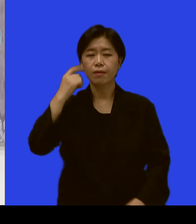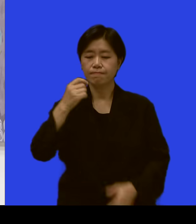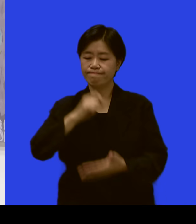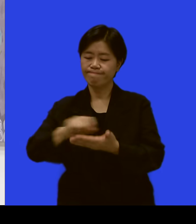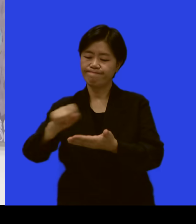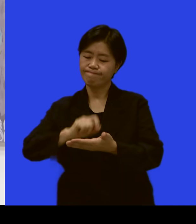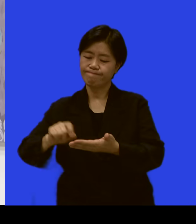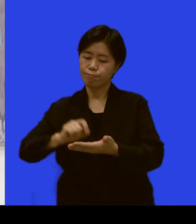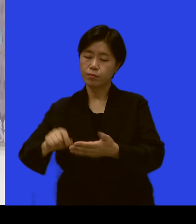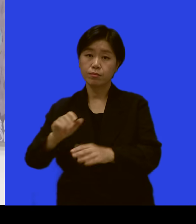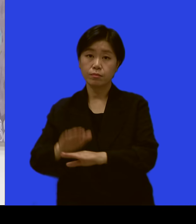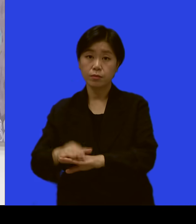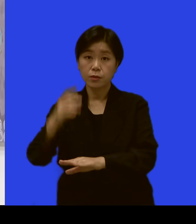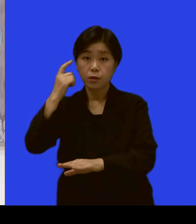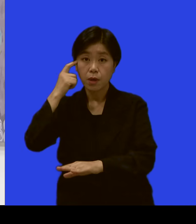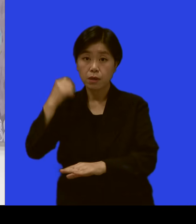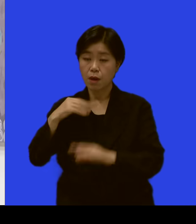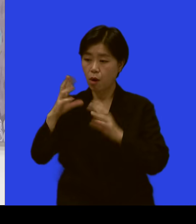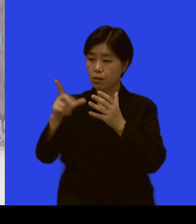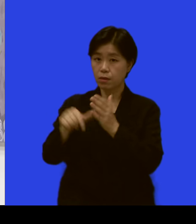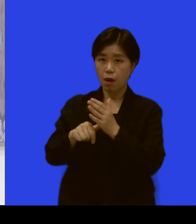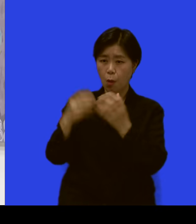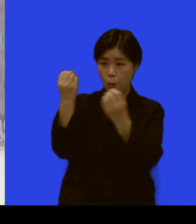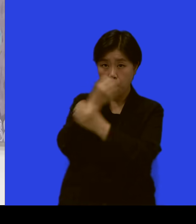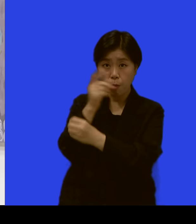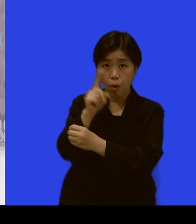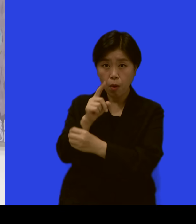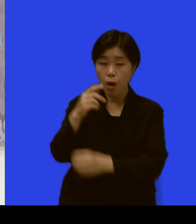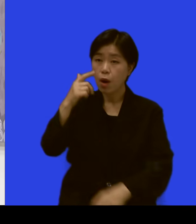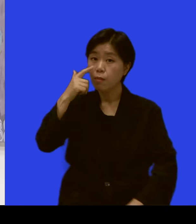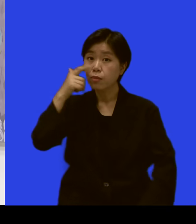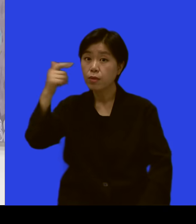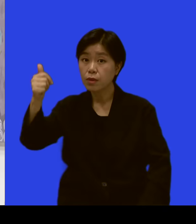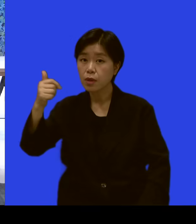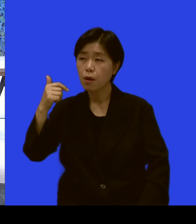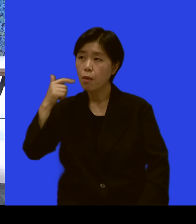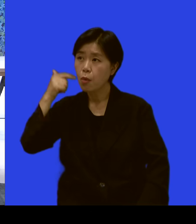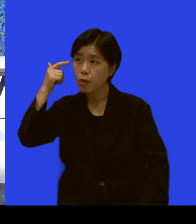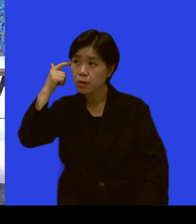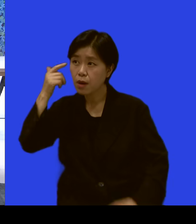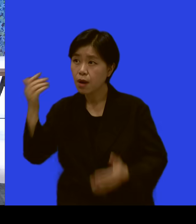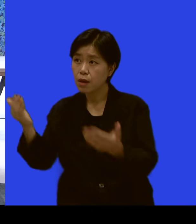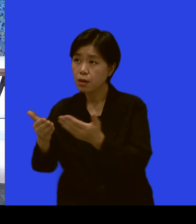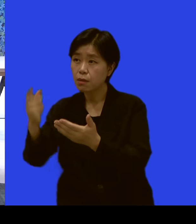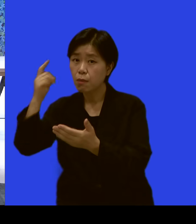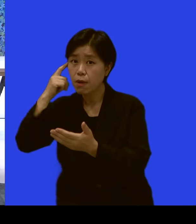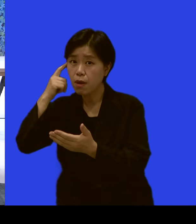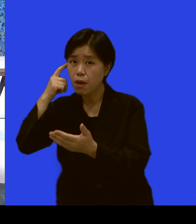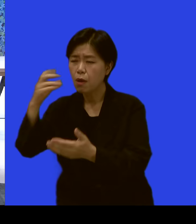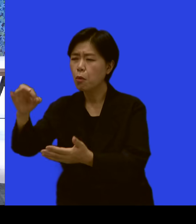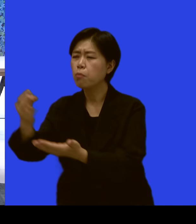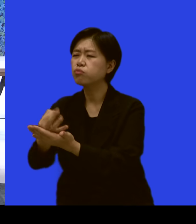그렇죠. 아버지가 돈 때문에 목회하신다고 생각을 오해했던 것 같아요. 그래서 내가 돈 열심히 벌어서 너무 힘드시니까